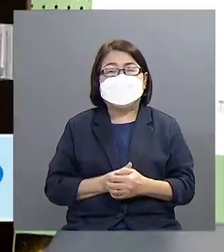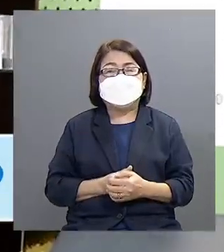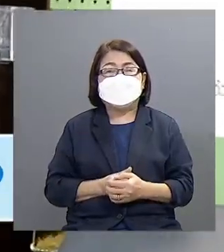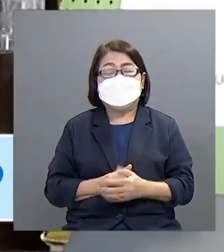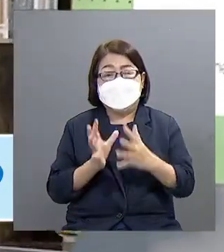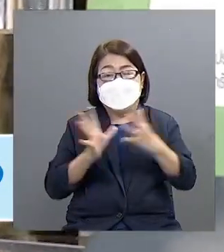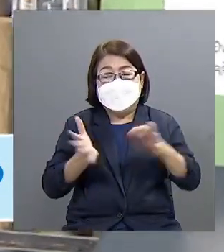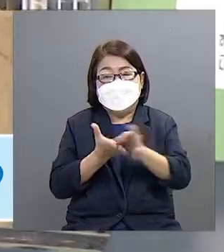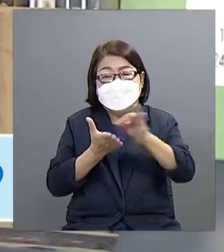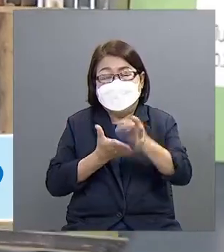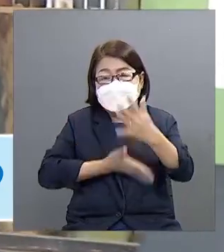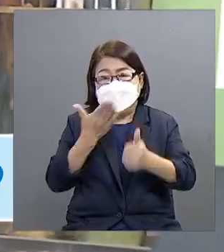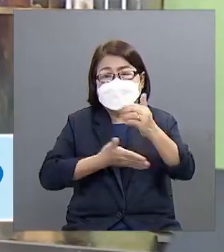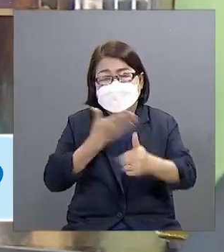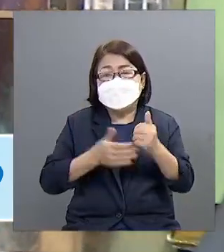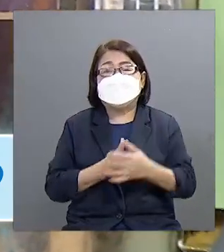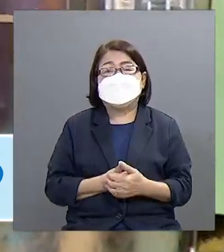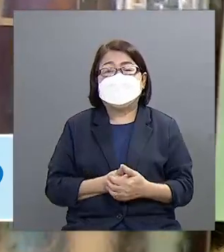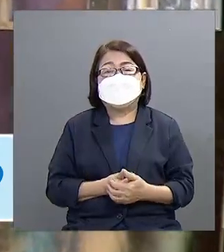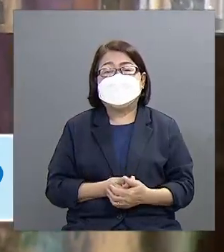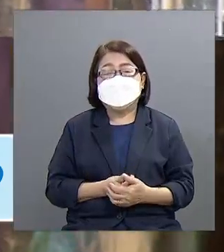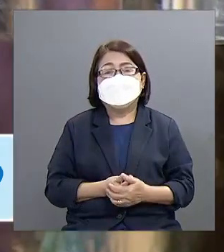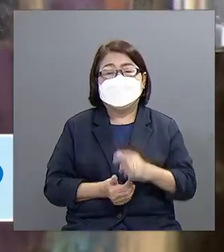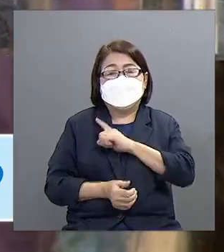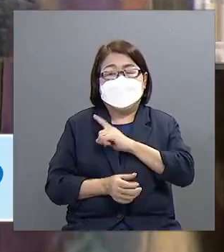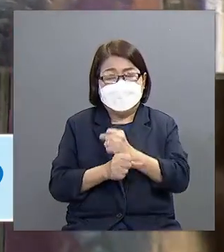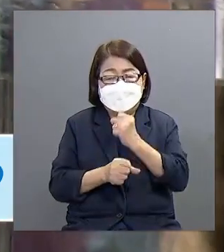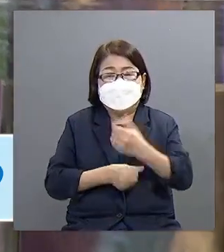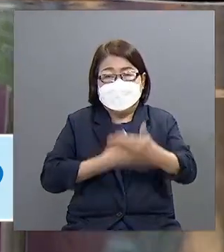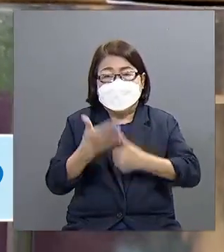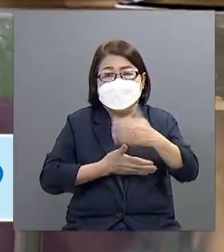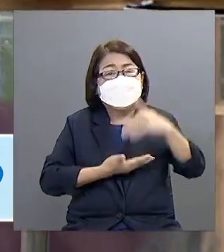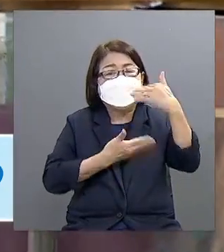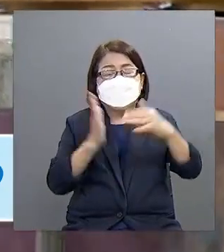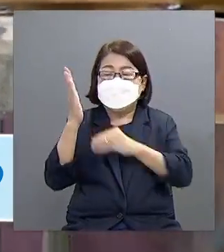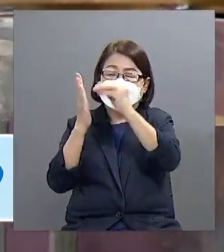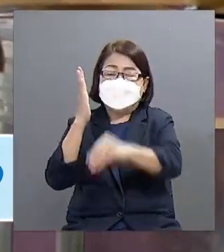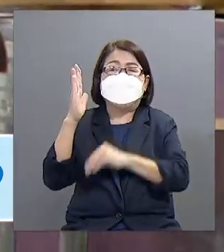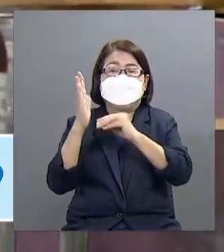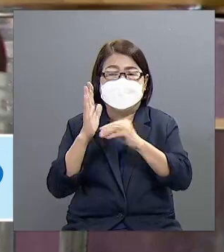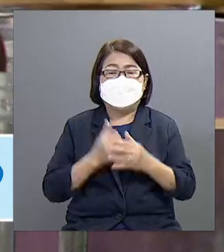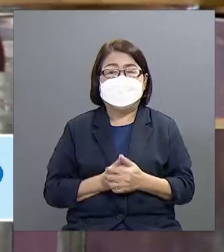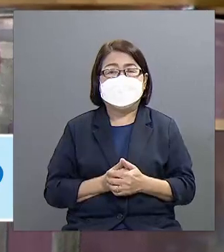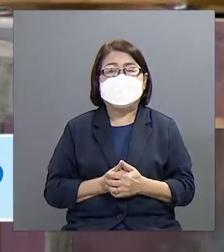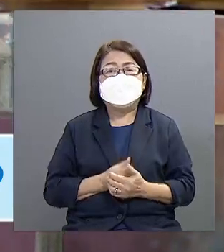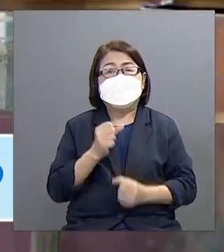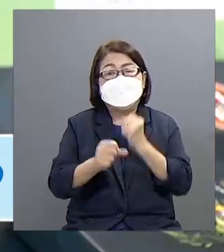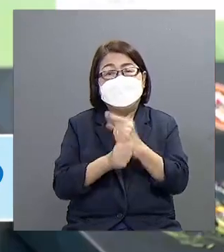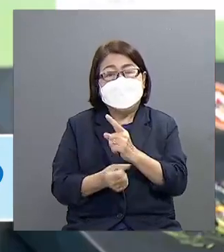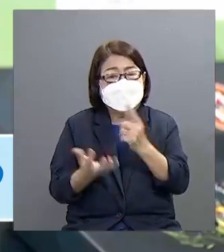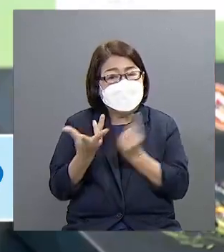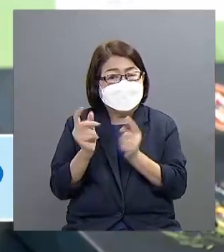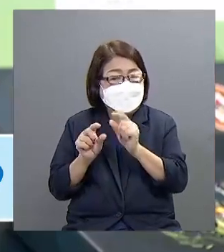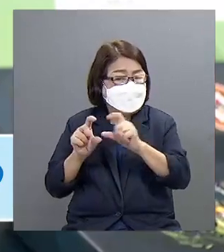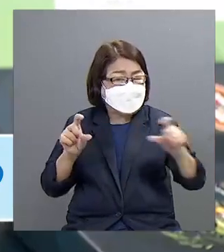ของท่านอาจารย์เดชาที่กรมผลิตแล้วก็ส่งให้คลินิกกัญชาทั่วประเทศเนี่ยเราส่งไปปีนับล้านล้านขวดนะครับหลายล้าน